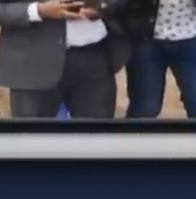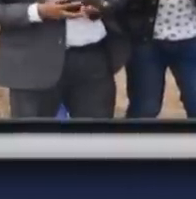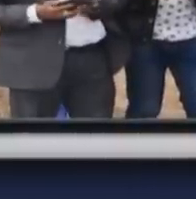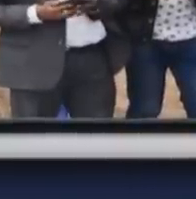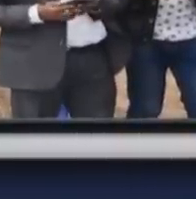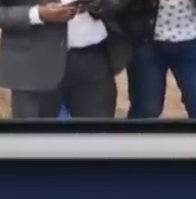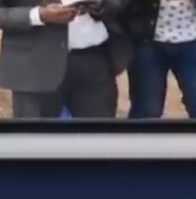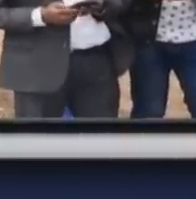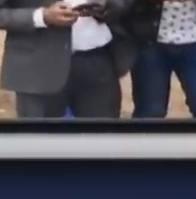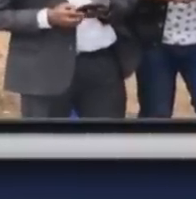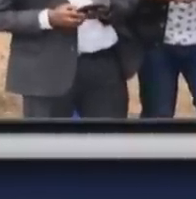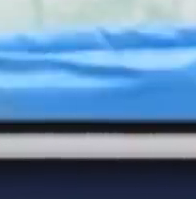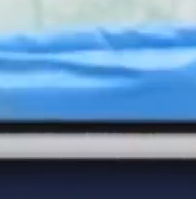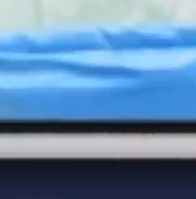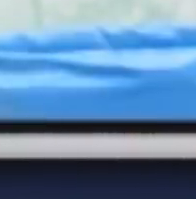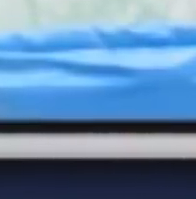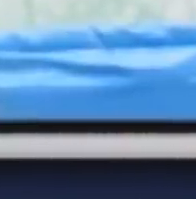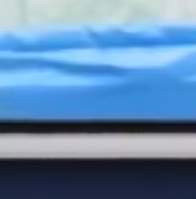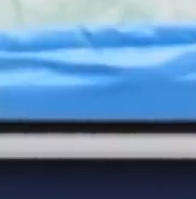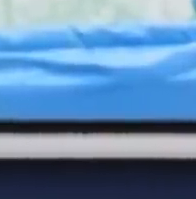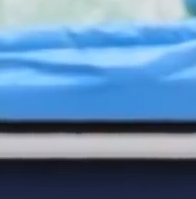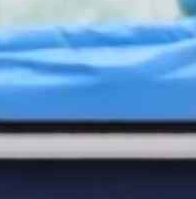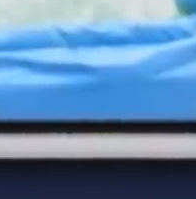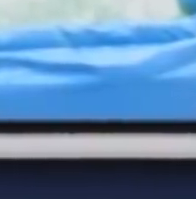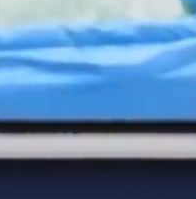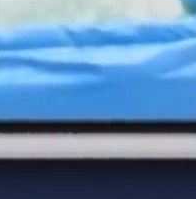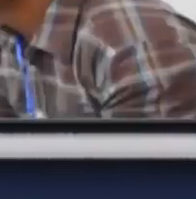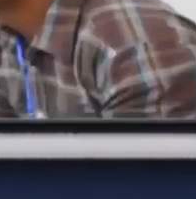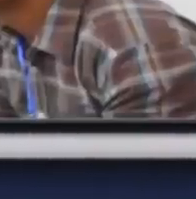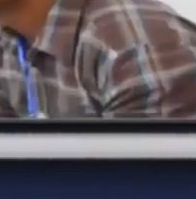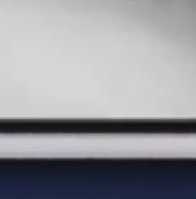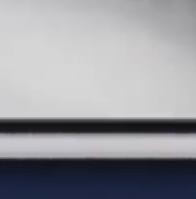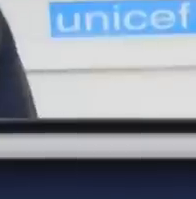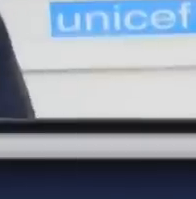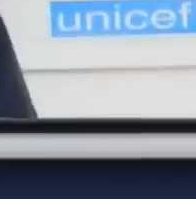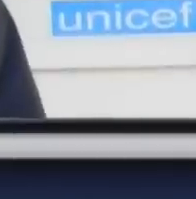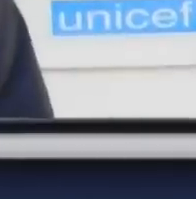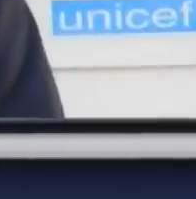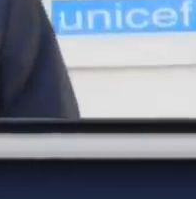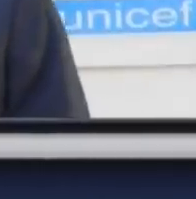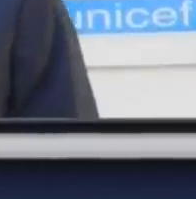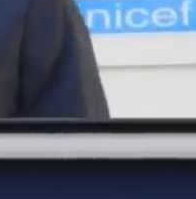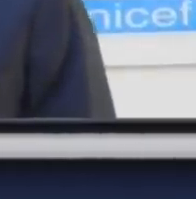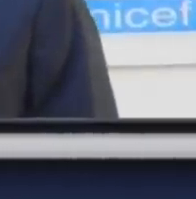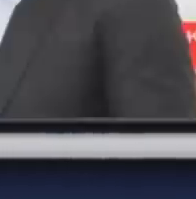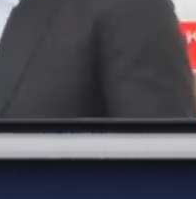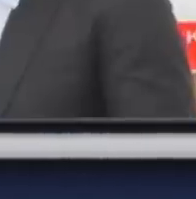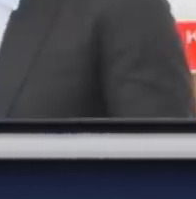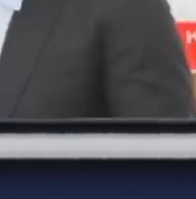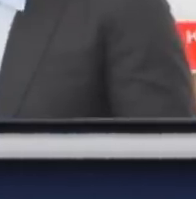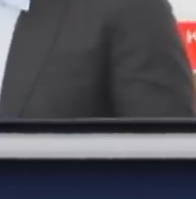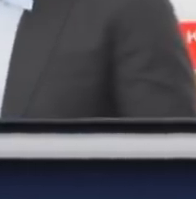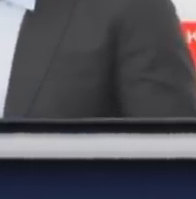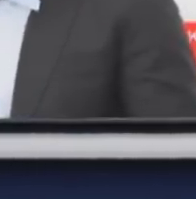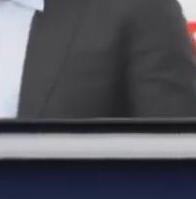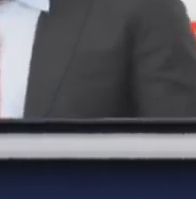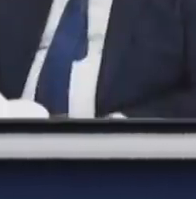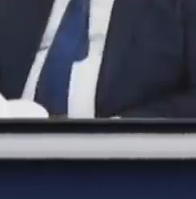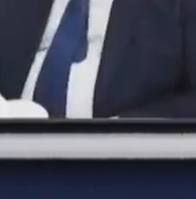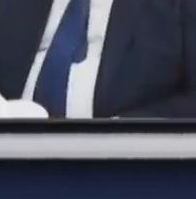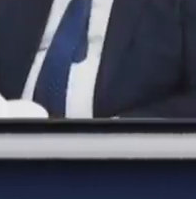cas d'urgence dans des zones touchées par une catastrophe? 10 pays d'Afrique forment des prestataires à Kinshasa avec un